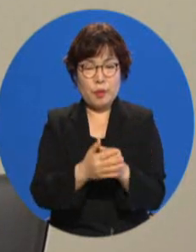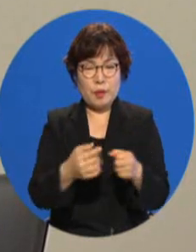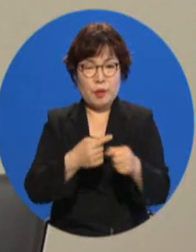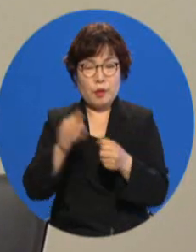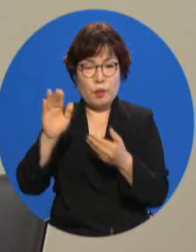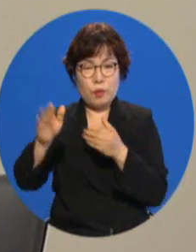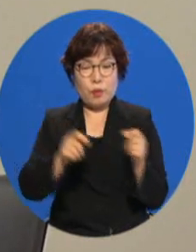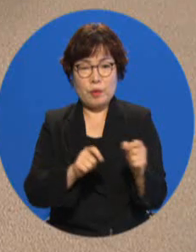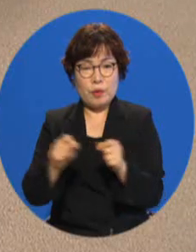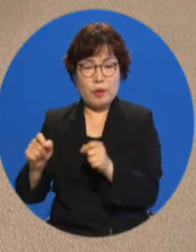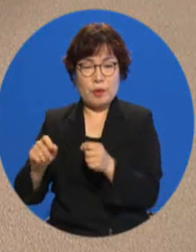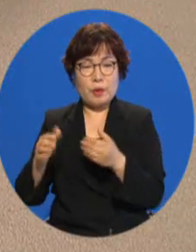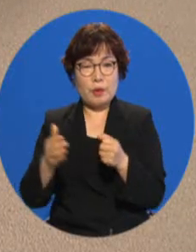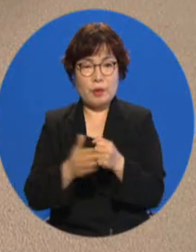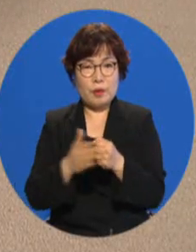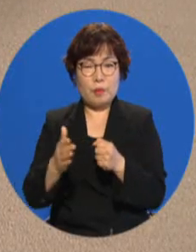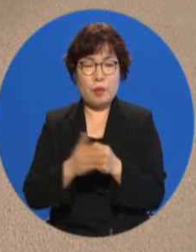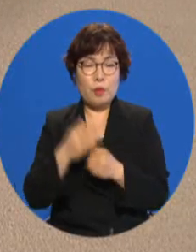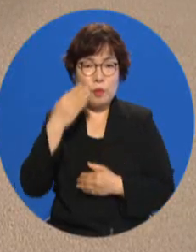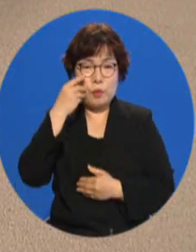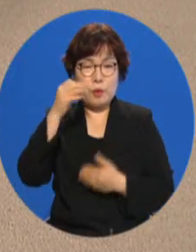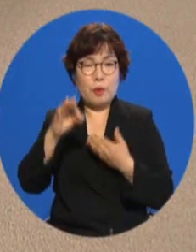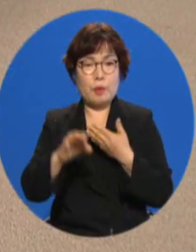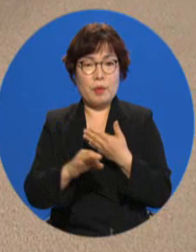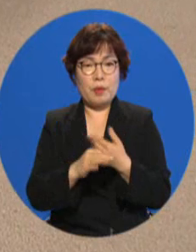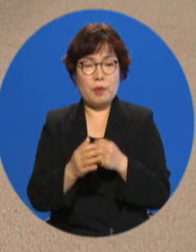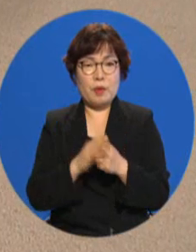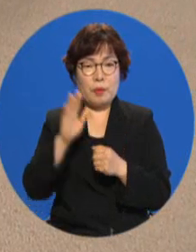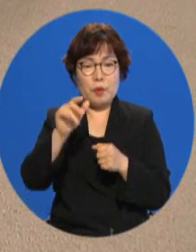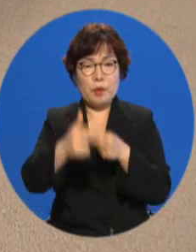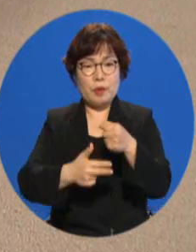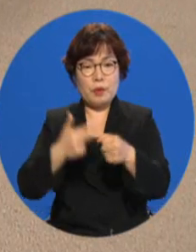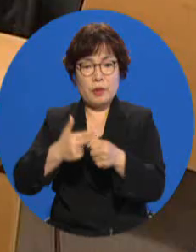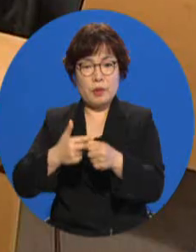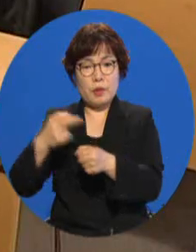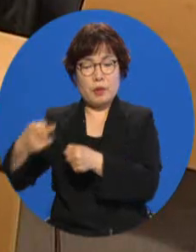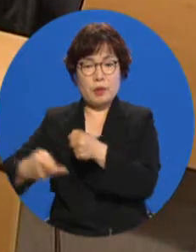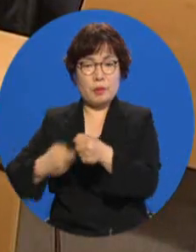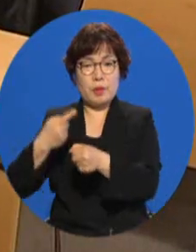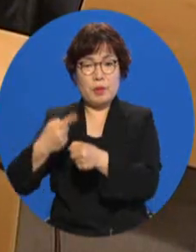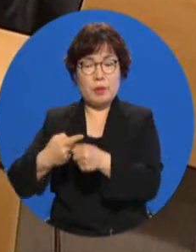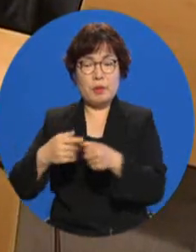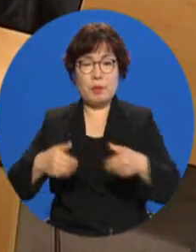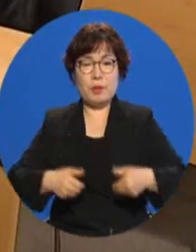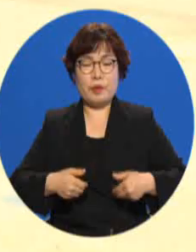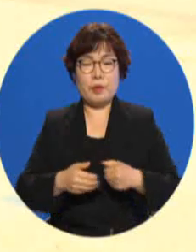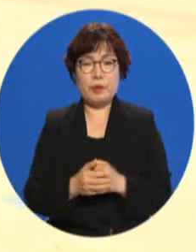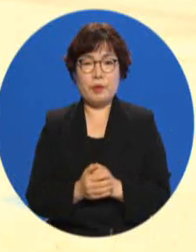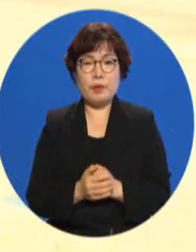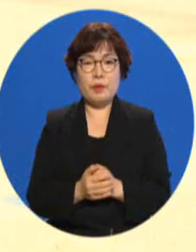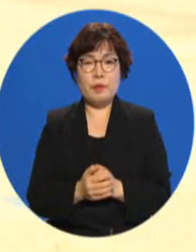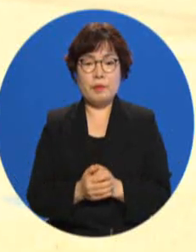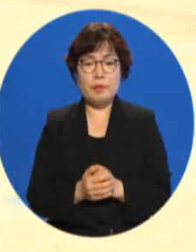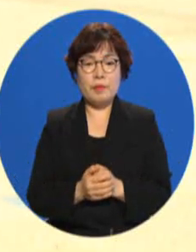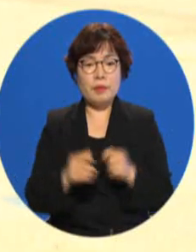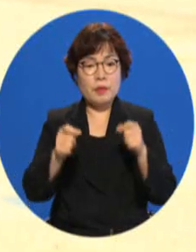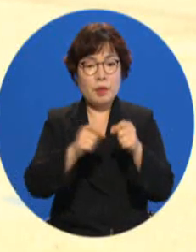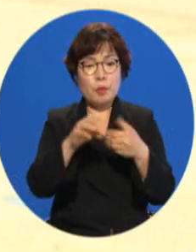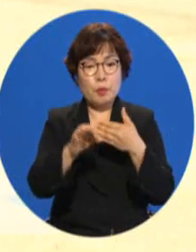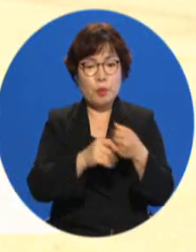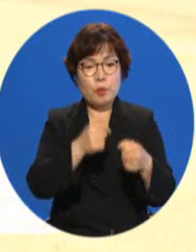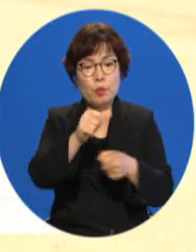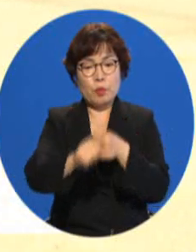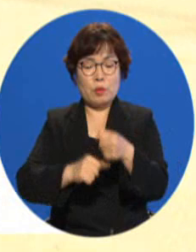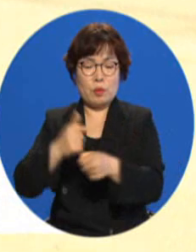이후로 연기됐기 때문에 순조롭게 진행돼도 앞으로 7년에서 11년이 걸린다고 추정할 수 있습니다. 짧게는 5,